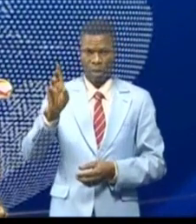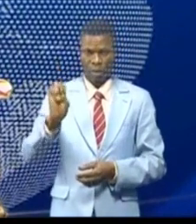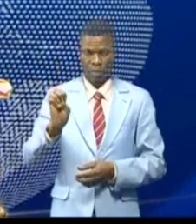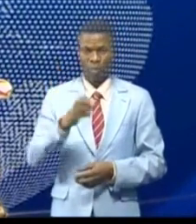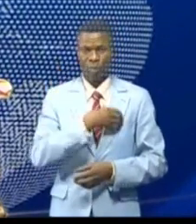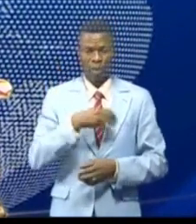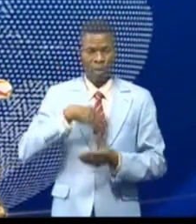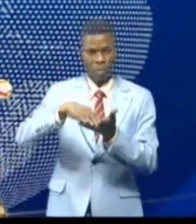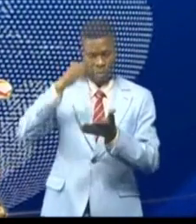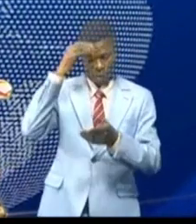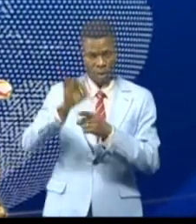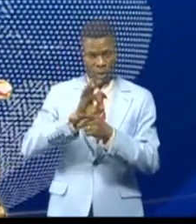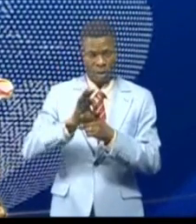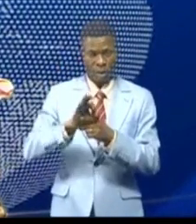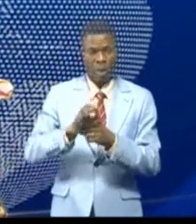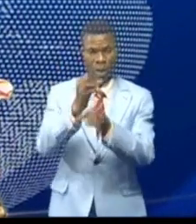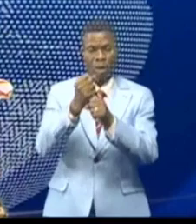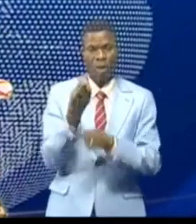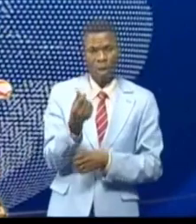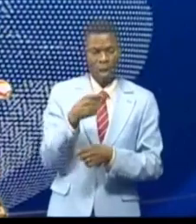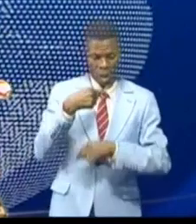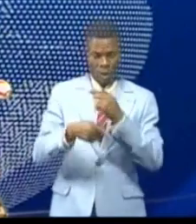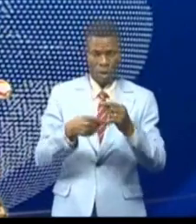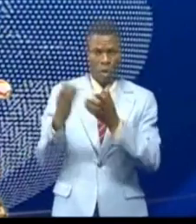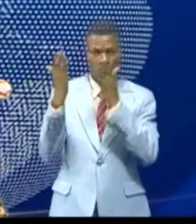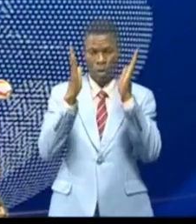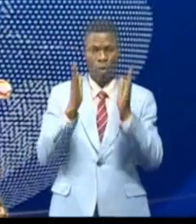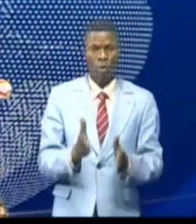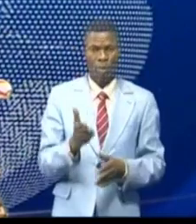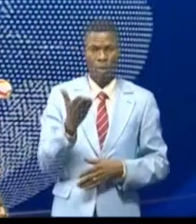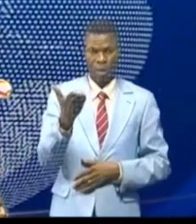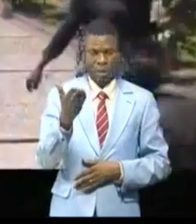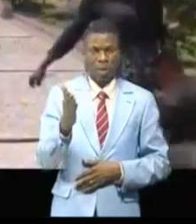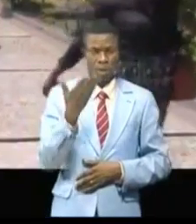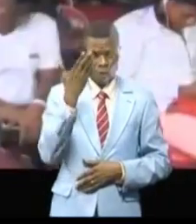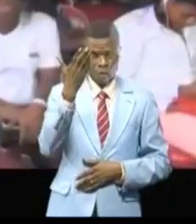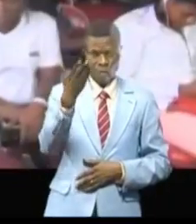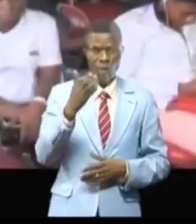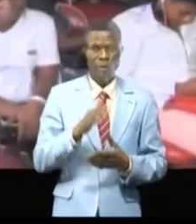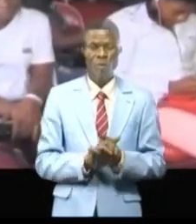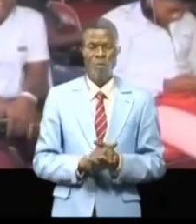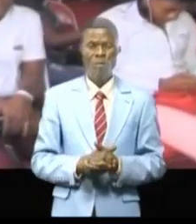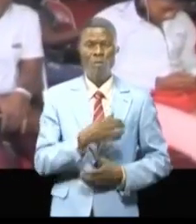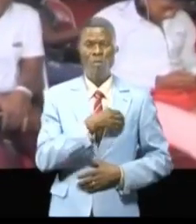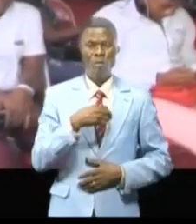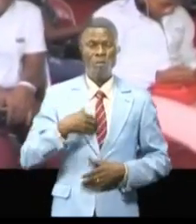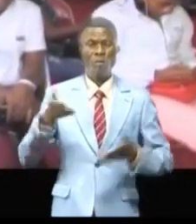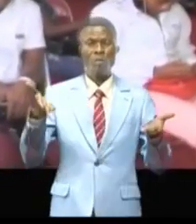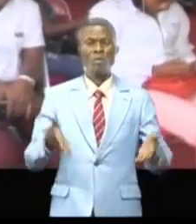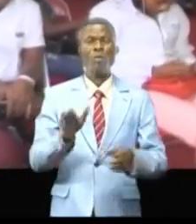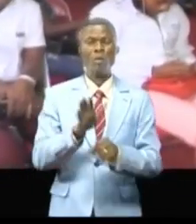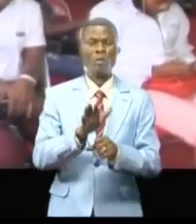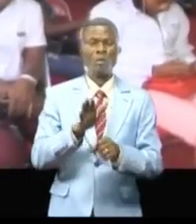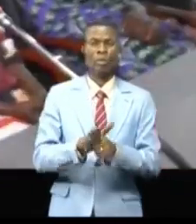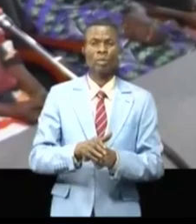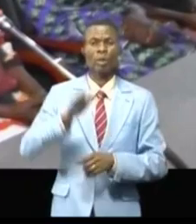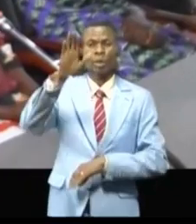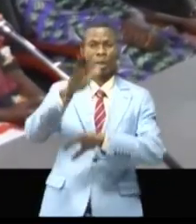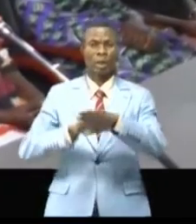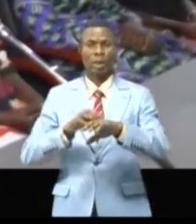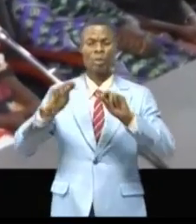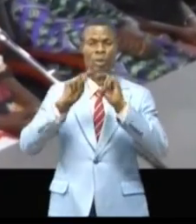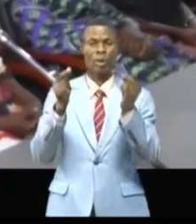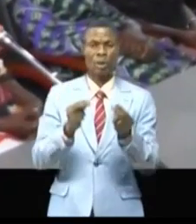formées bénéficieront d'un fonds pour démarrer leur petit commerce. Elles ont répondu nombreuses à l'invitation du